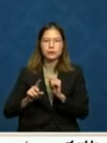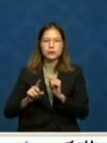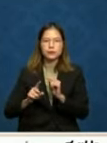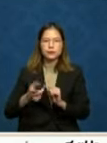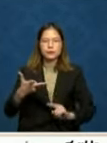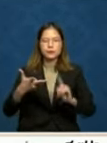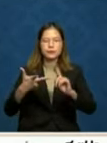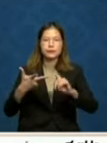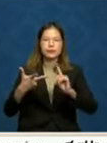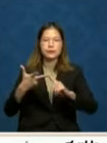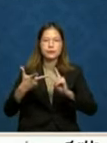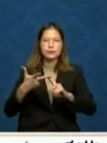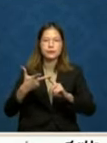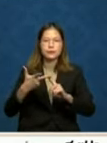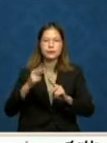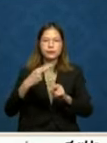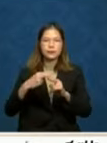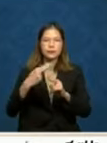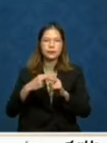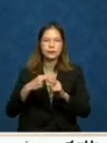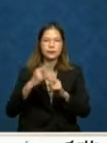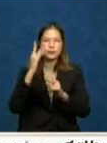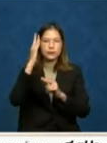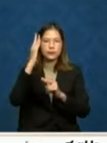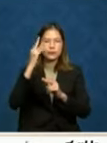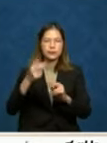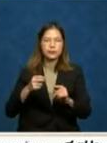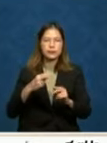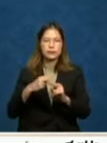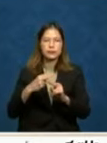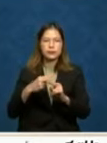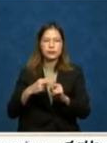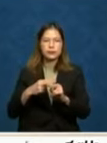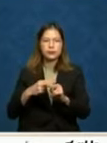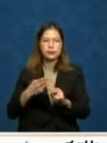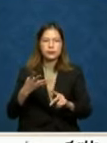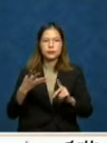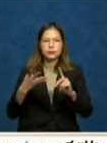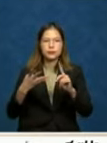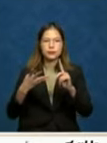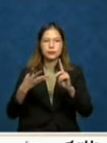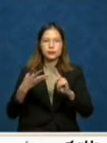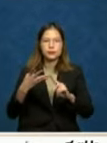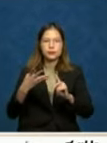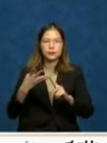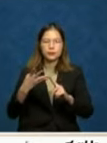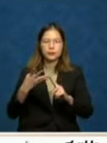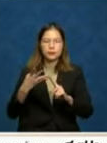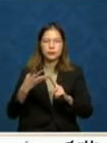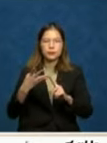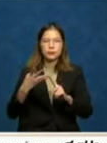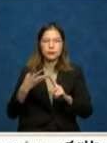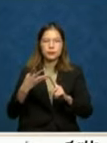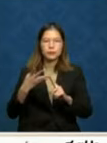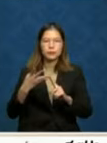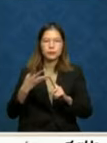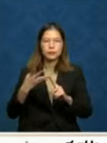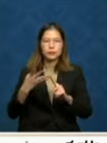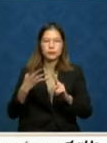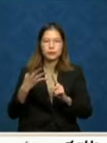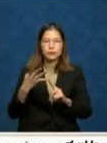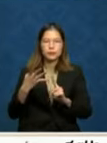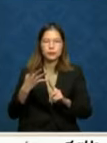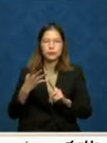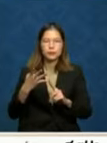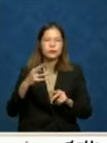วรนะครับธรรมเพียรท่านวิทยากรเชี่ยวชาญสำนักบริหารงานกลางท่านปิย